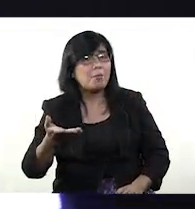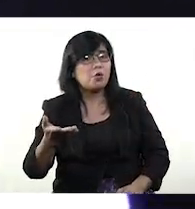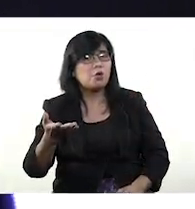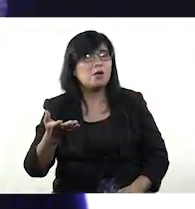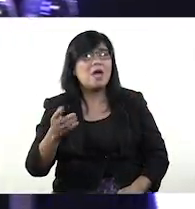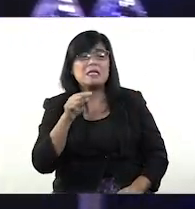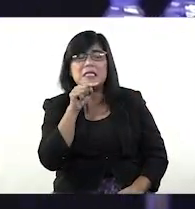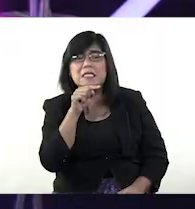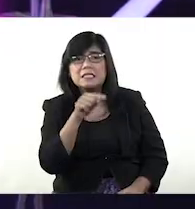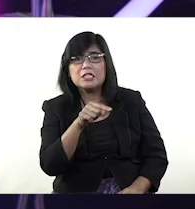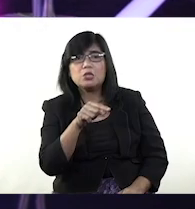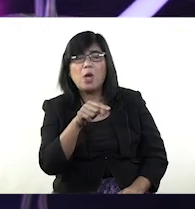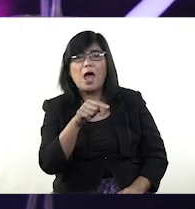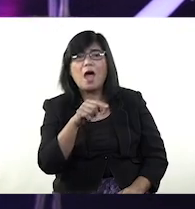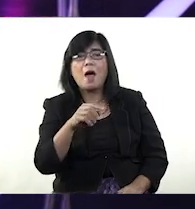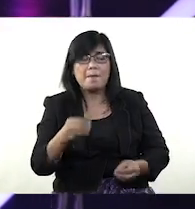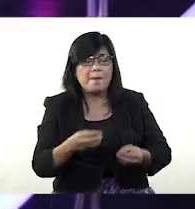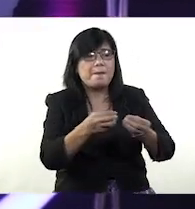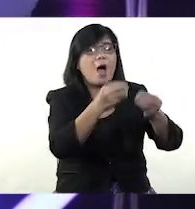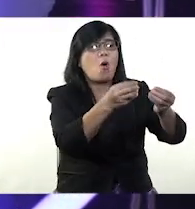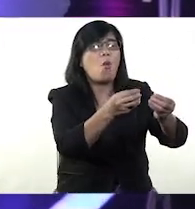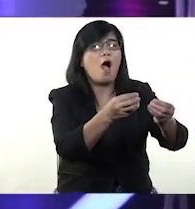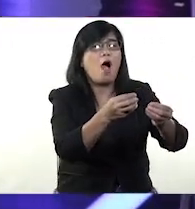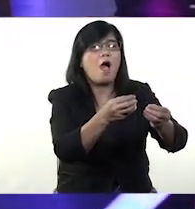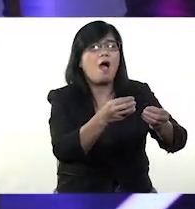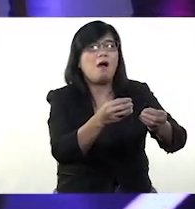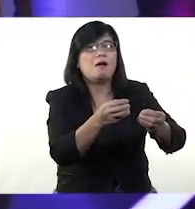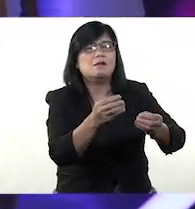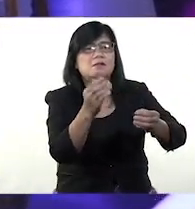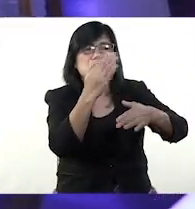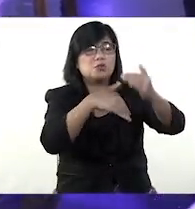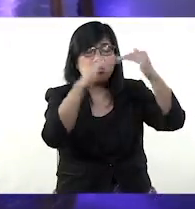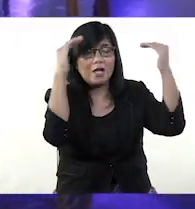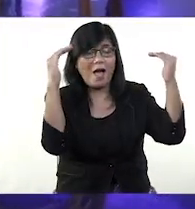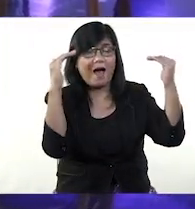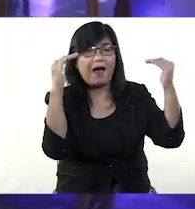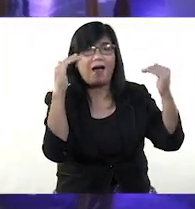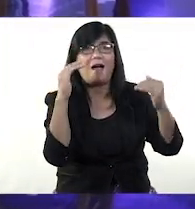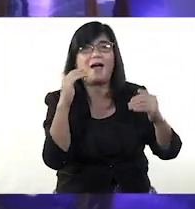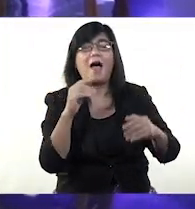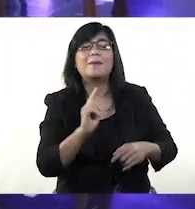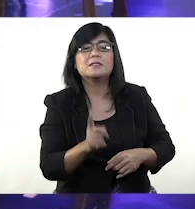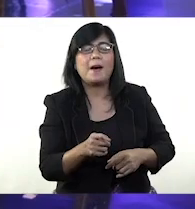disana sekitar harus membawa suasana sorga karena kita lembek Mitra